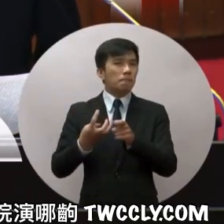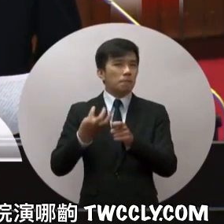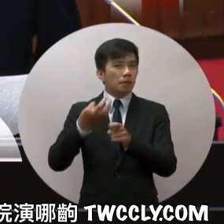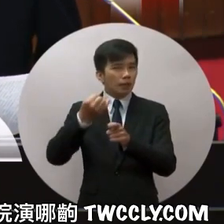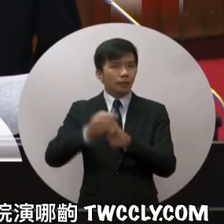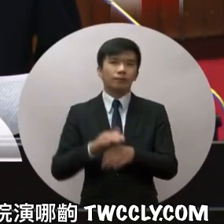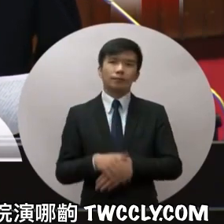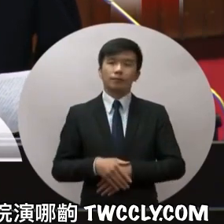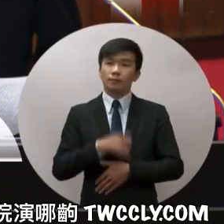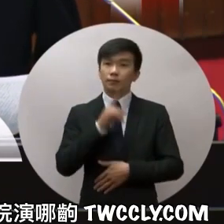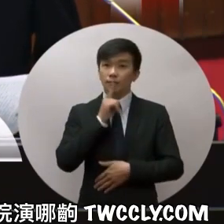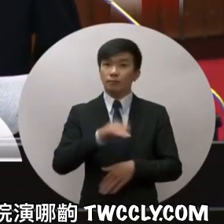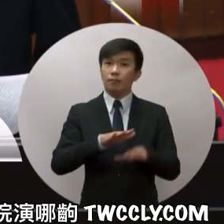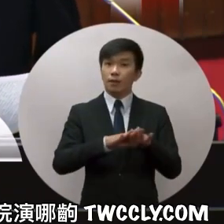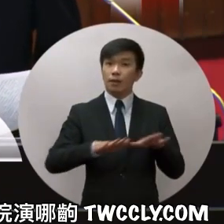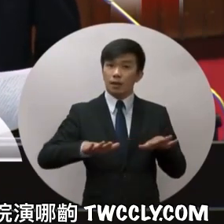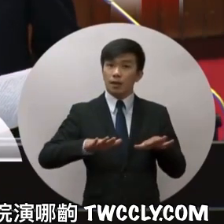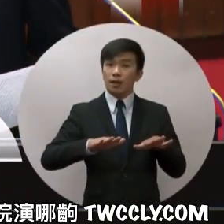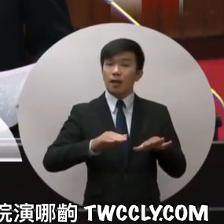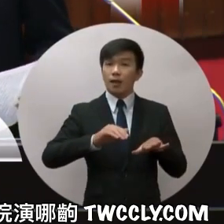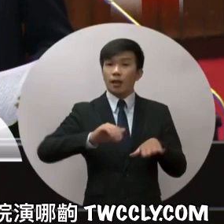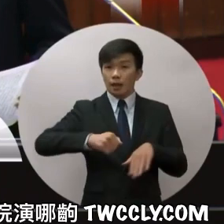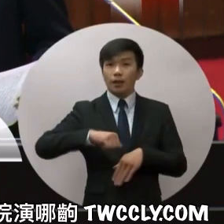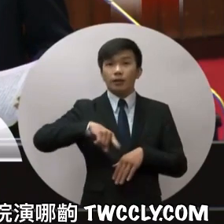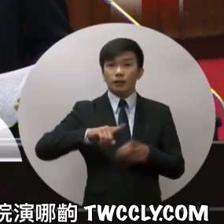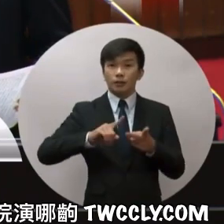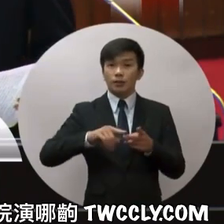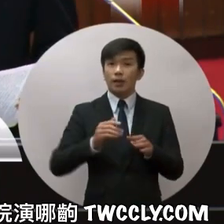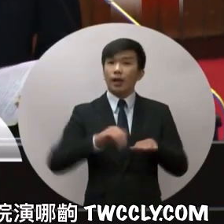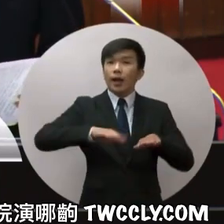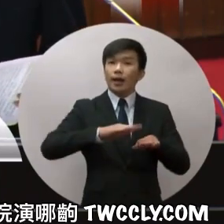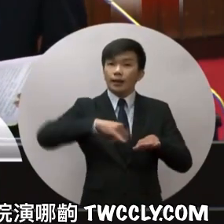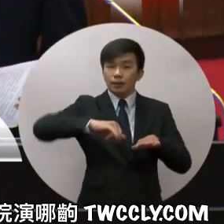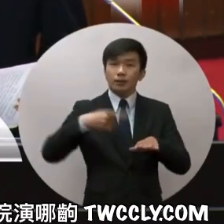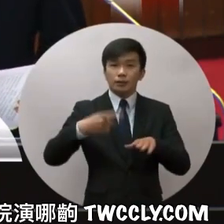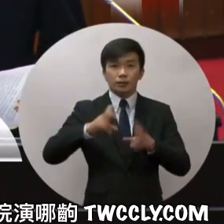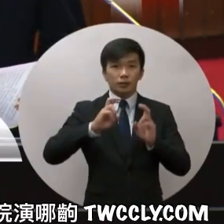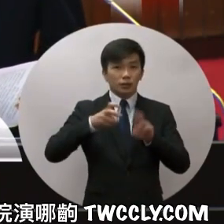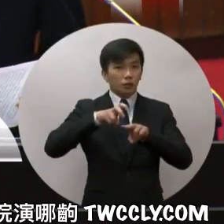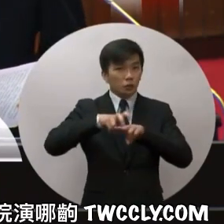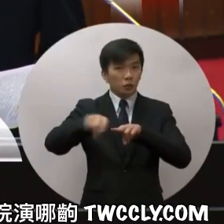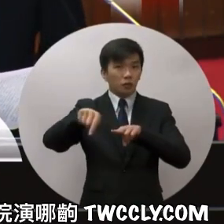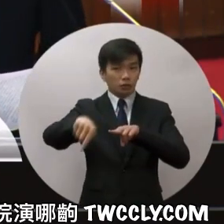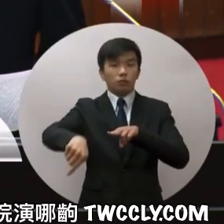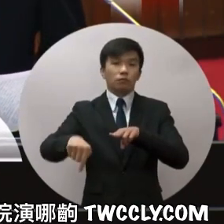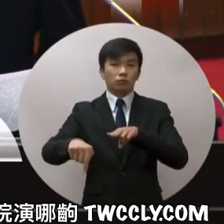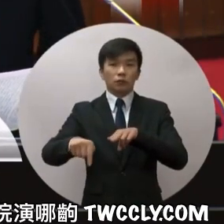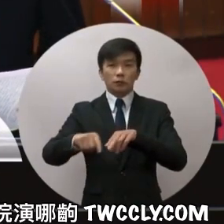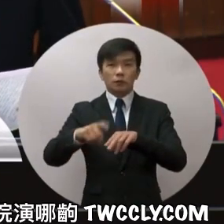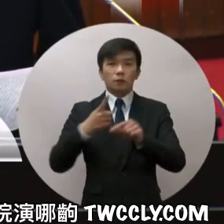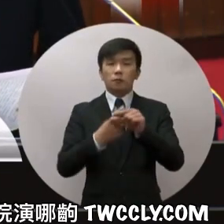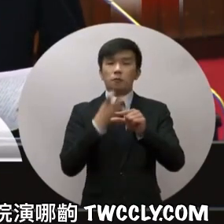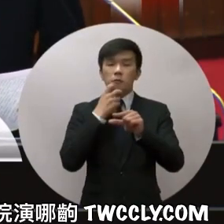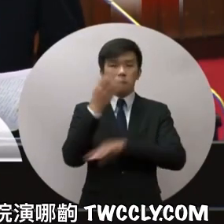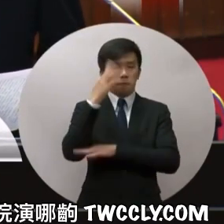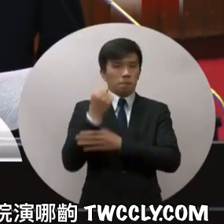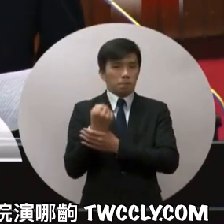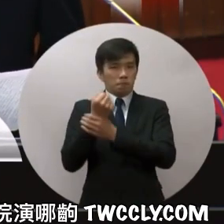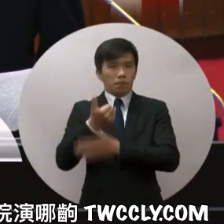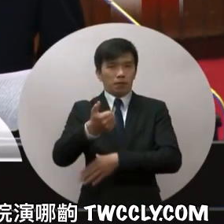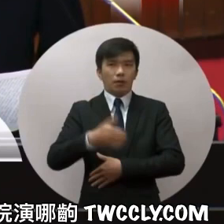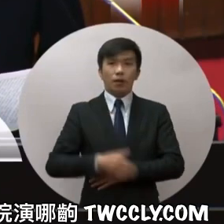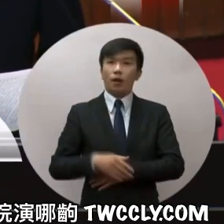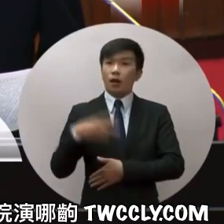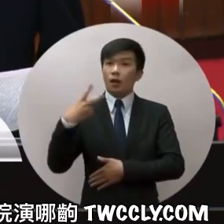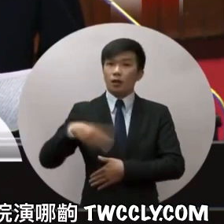輕軌感謝中央大力支持喔很快的包括侯友宜市長啊他也大